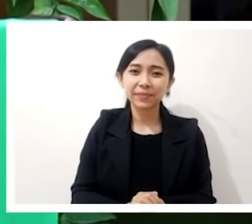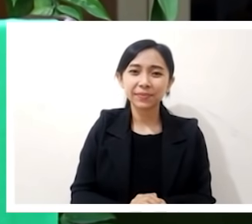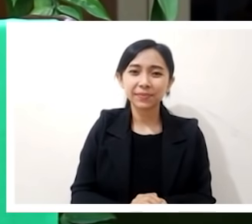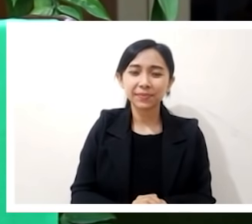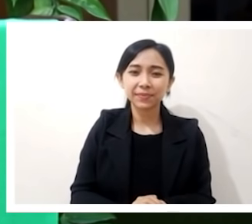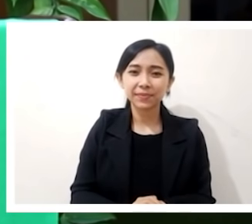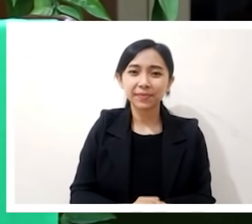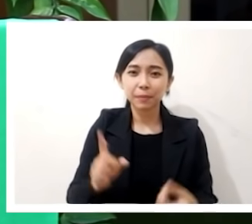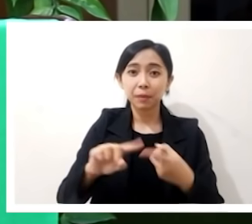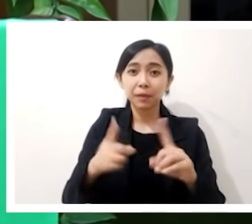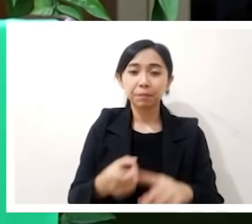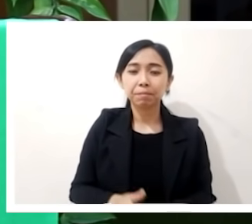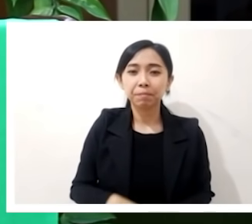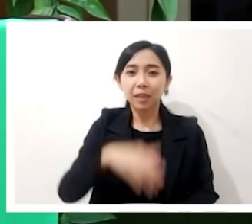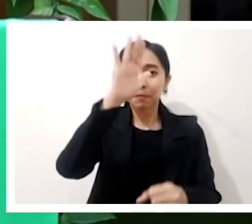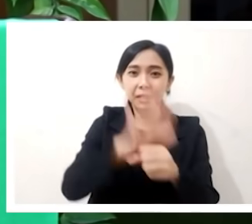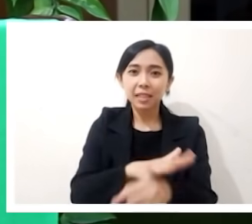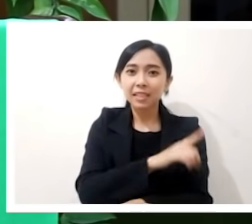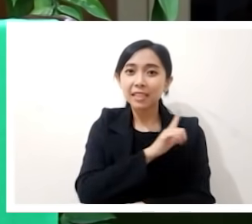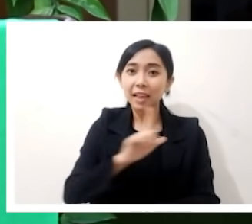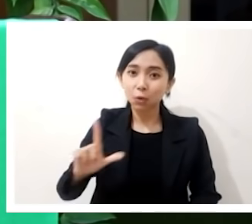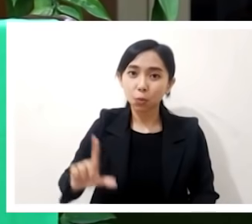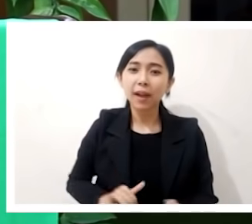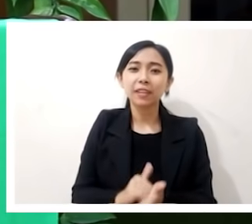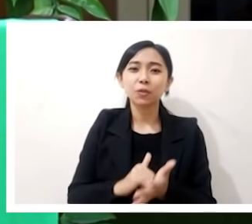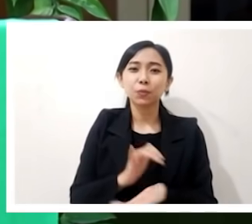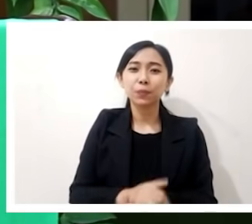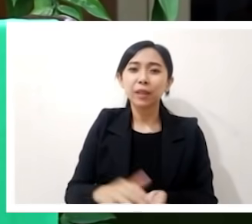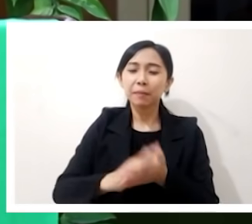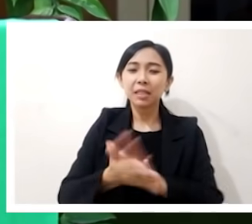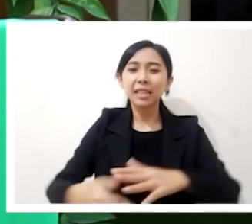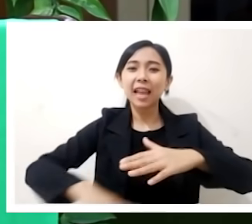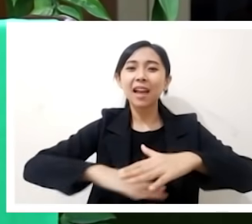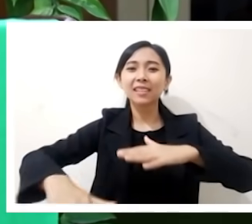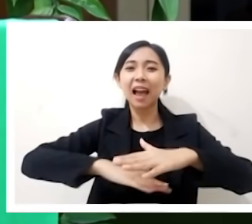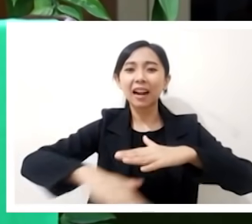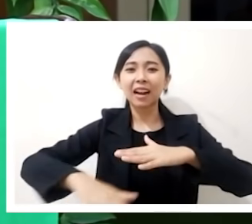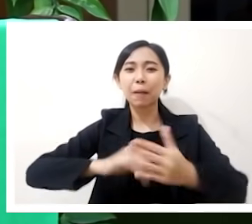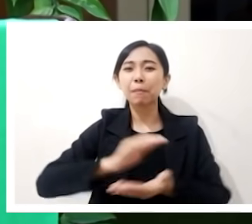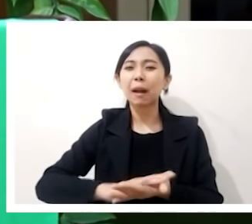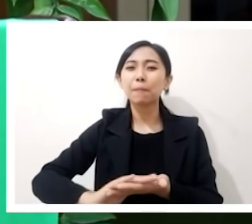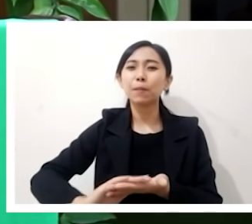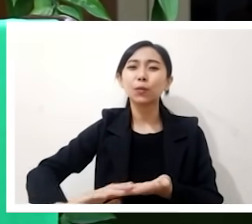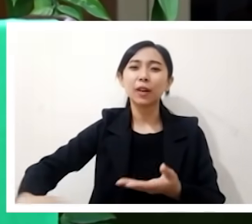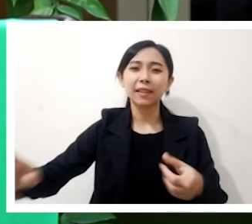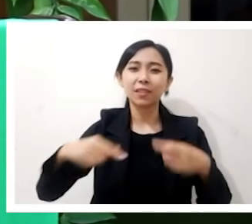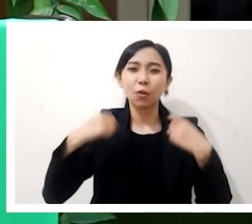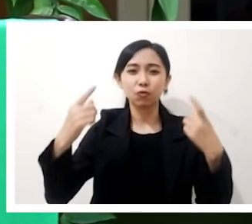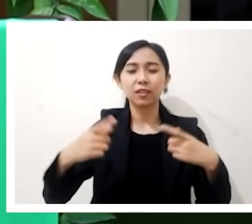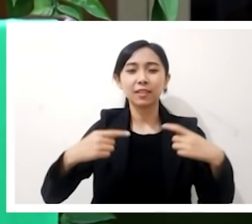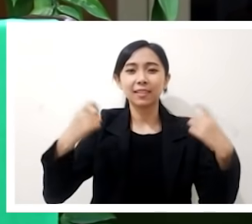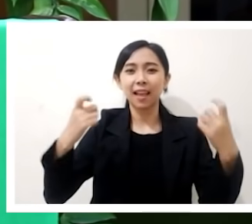Saudara-saudara, perjanjian Tuhan dengan umat itulah yang menjadi dasar tindakan pengampunan dosa, yang menjadi